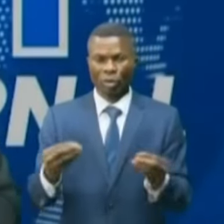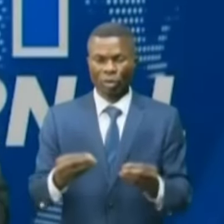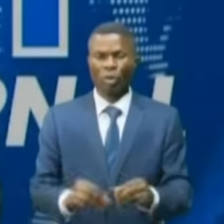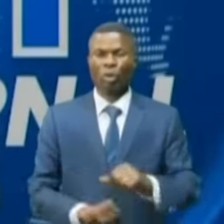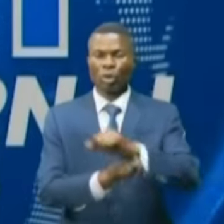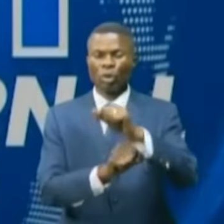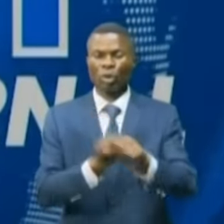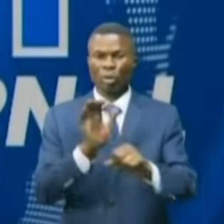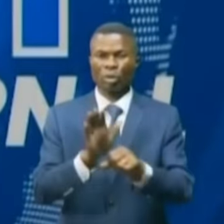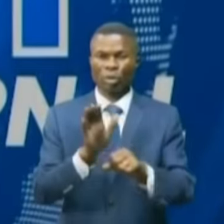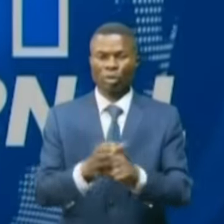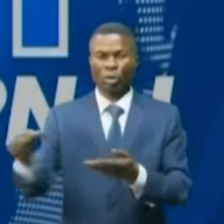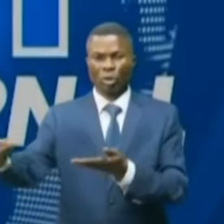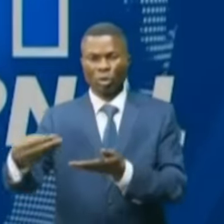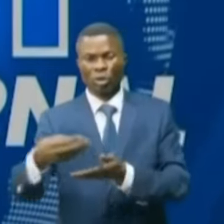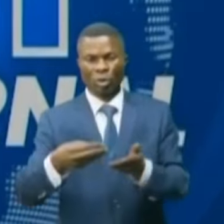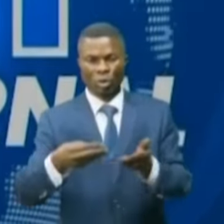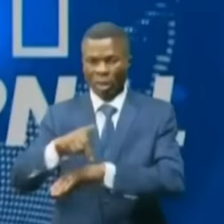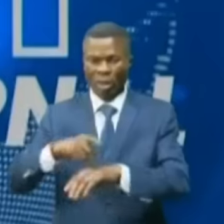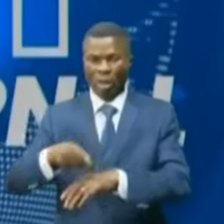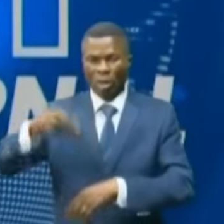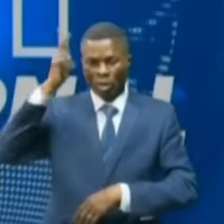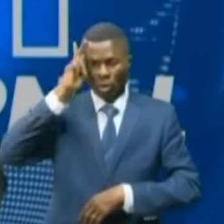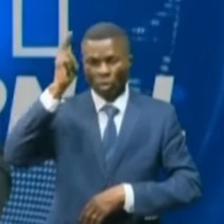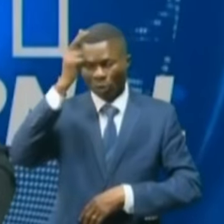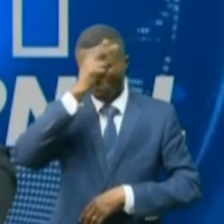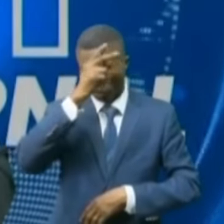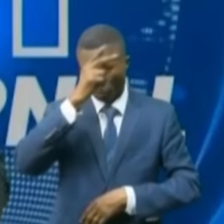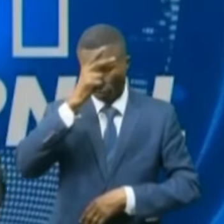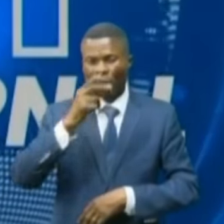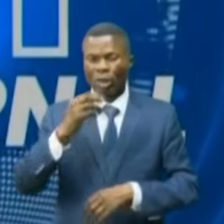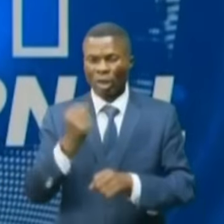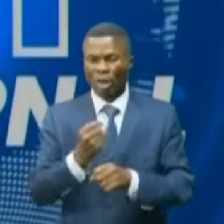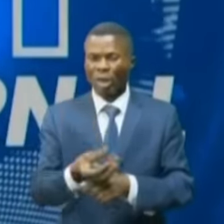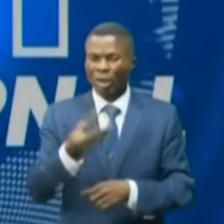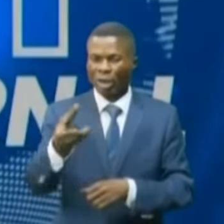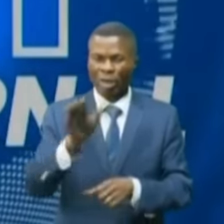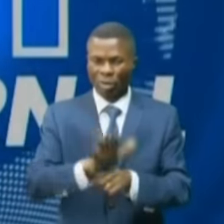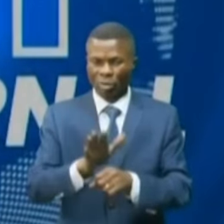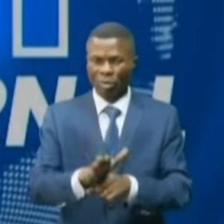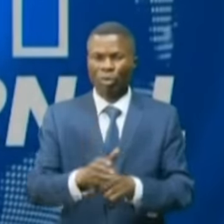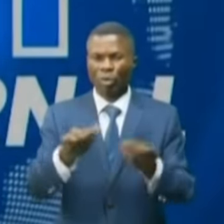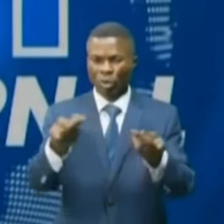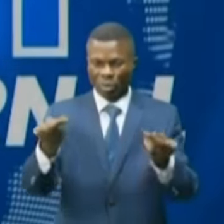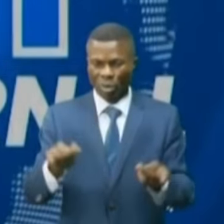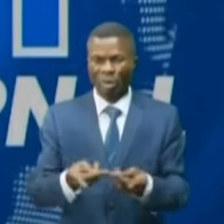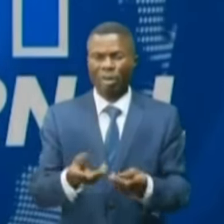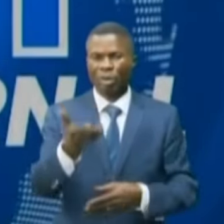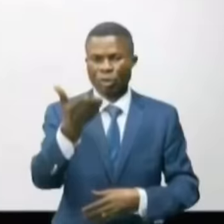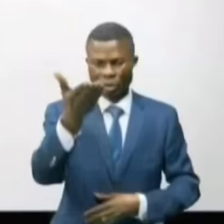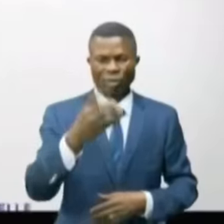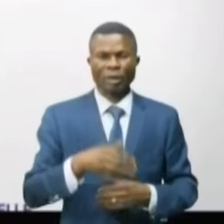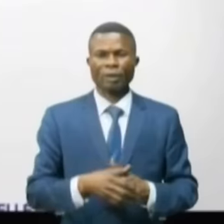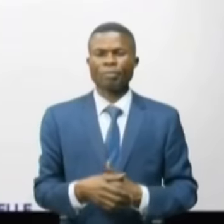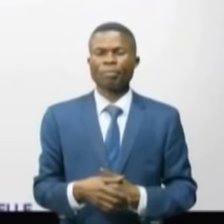interventions et autres cotisations patronales. L'être beaucoup plus actif sur le terrain. Séverine Katanda.